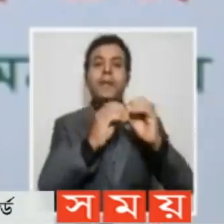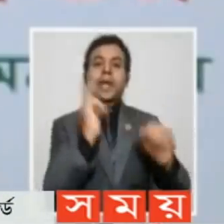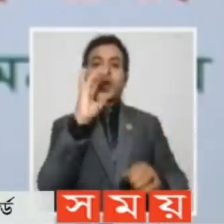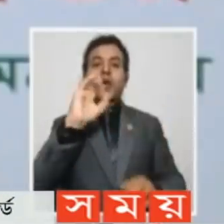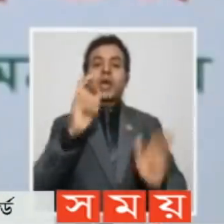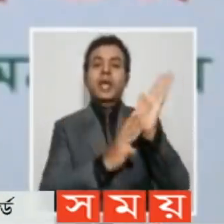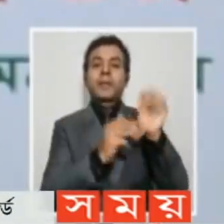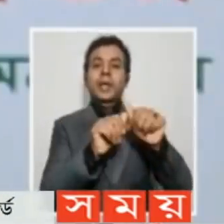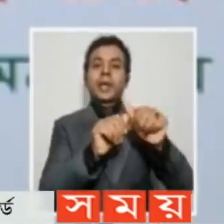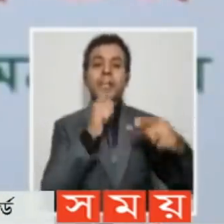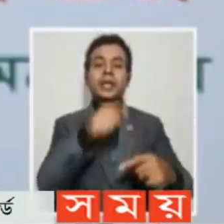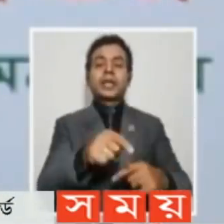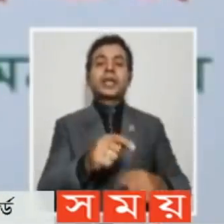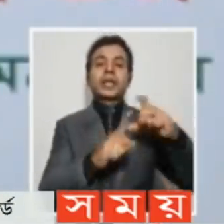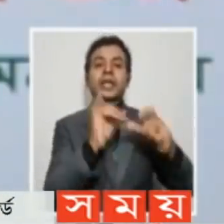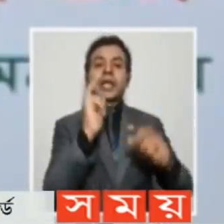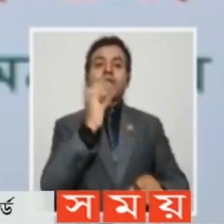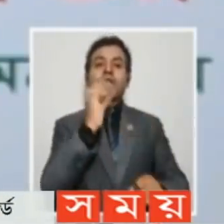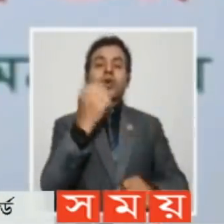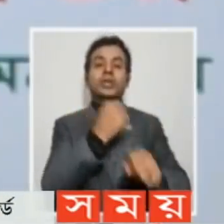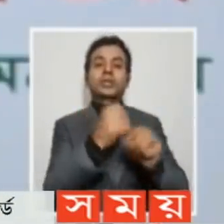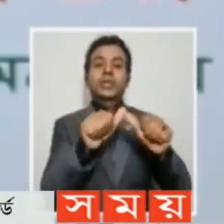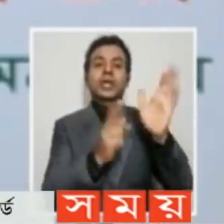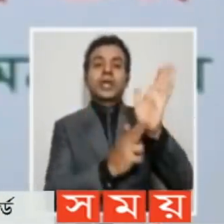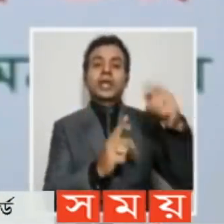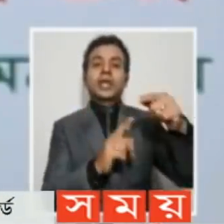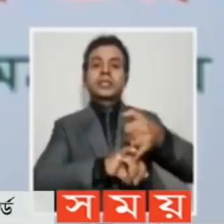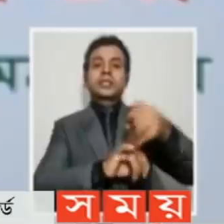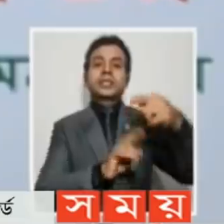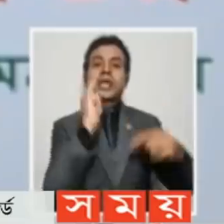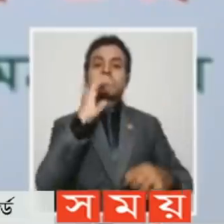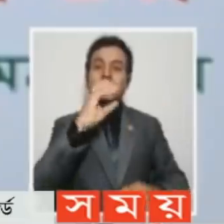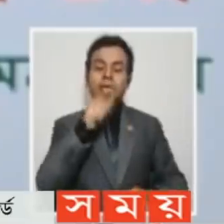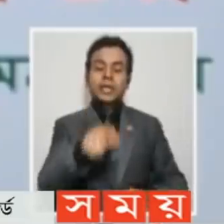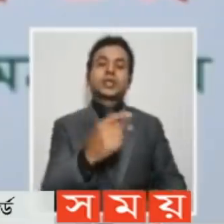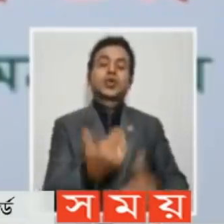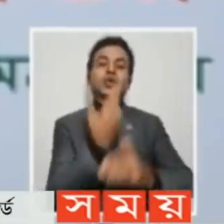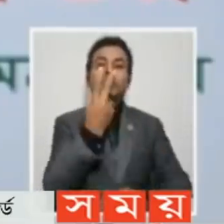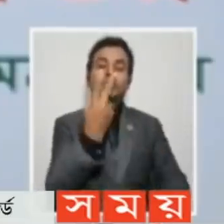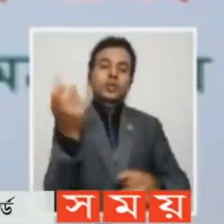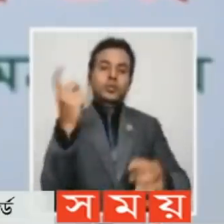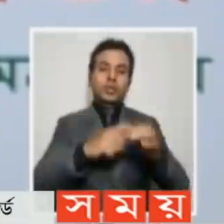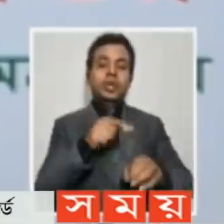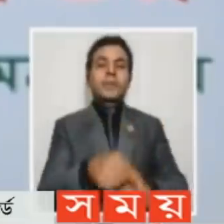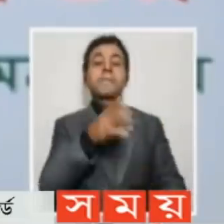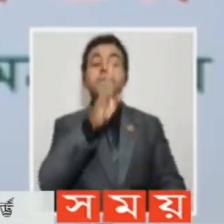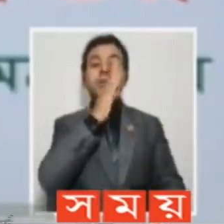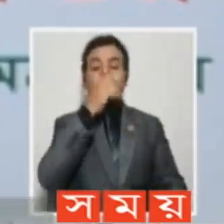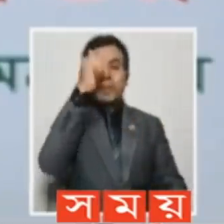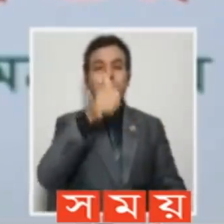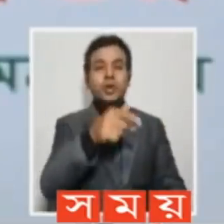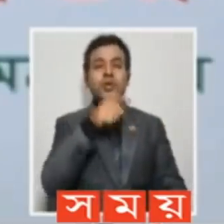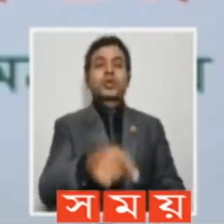দিয়েছি পরীক্ষা করার জন্য এবং তাদের জন্য সরকার নির্ধারিত একটি ফিও আমরা নির্ধারণ করে দিয়েছি, যেটা হলো আন্তঃবিভাগ